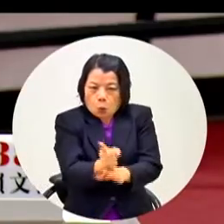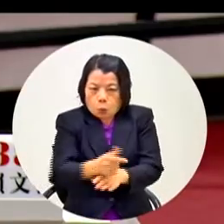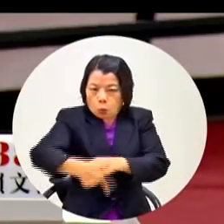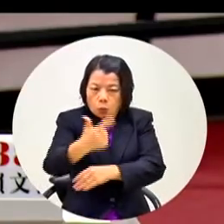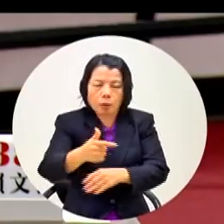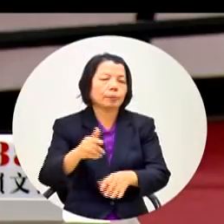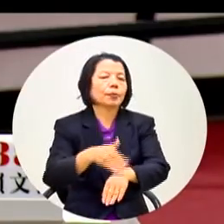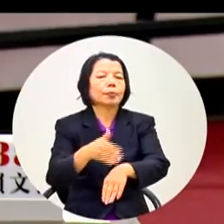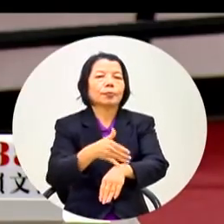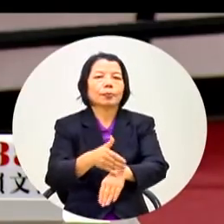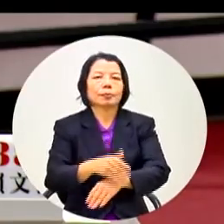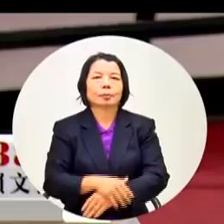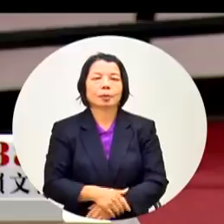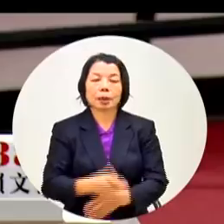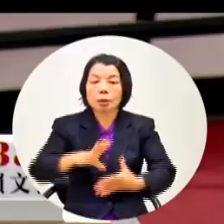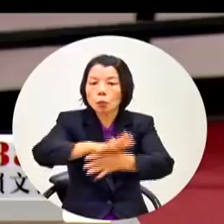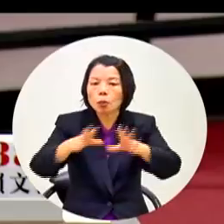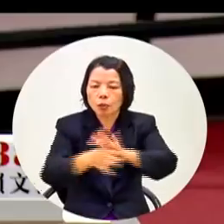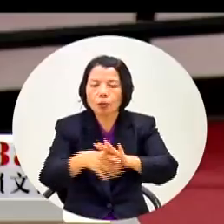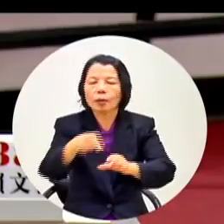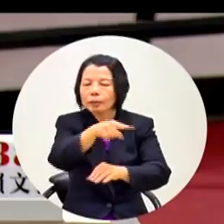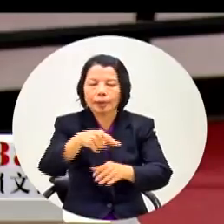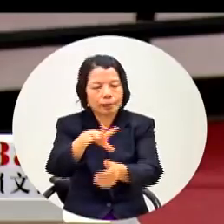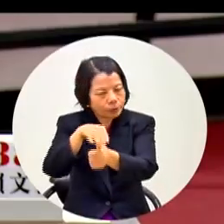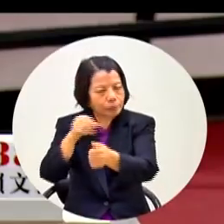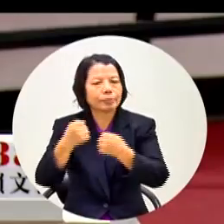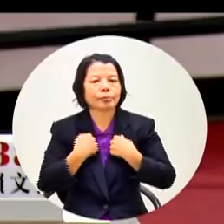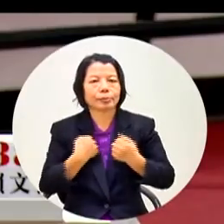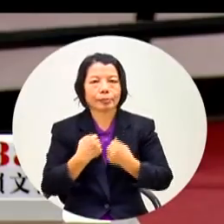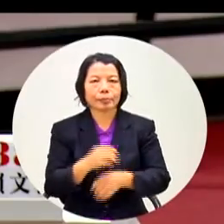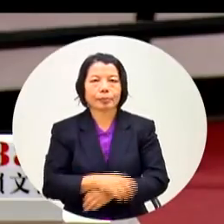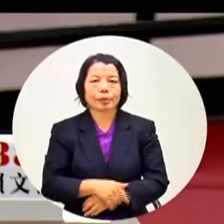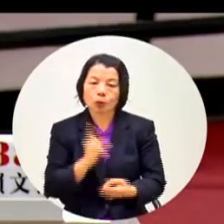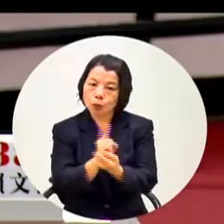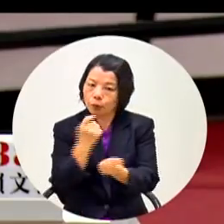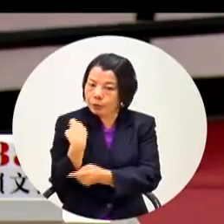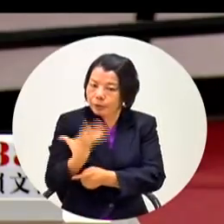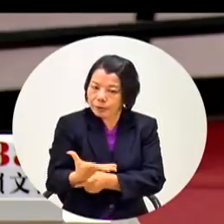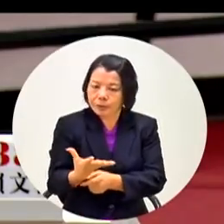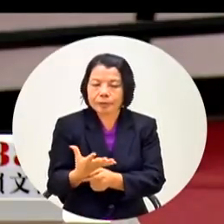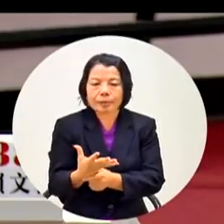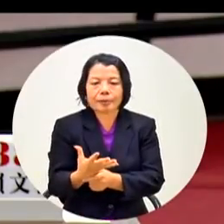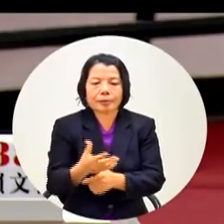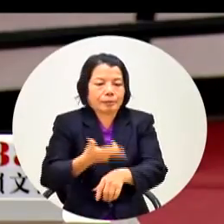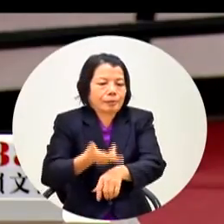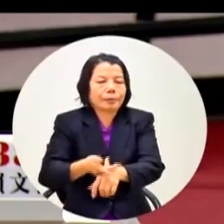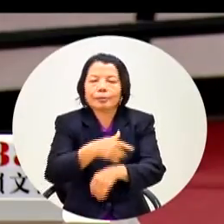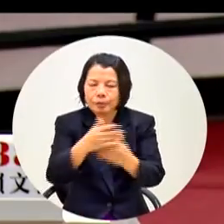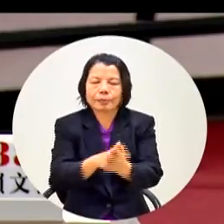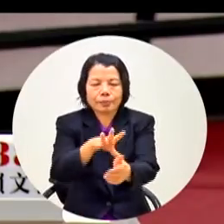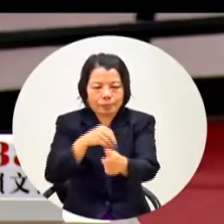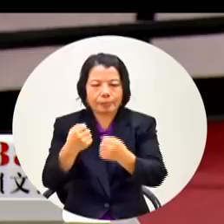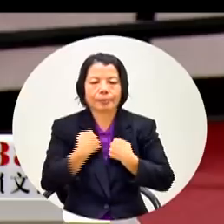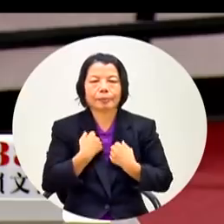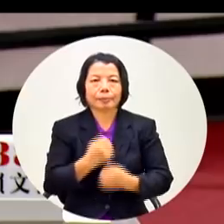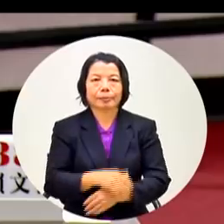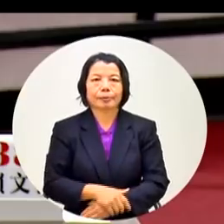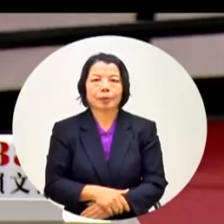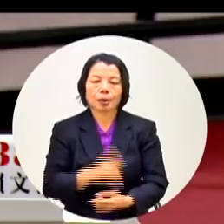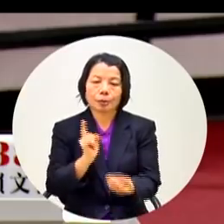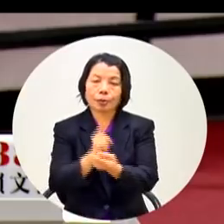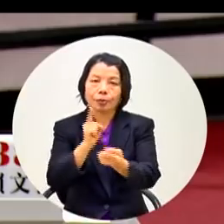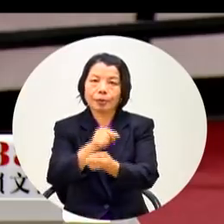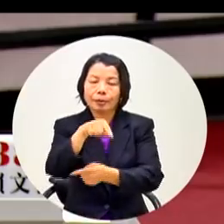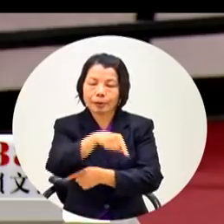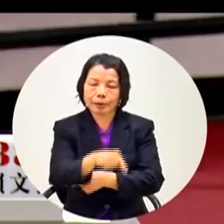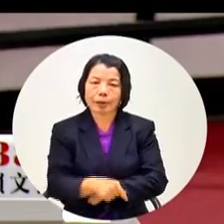一点时间学习一个新的模式那这个是在维也纳，也是公车跟轻轨